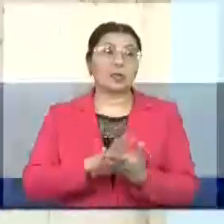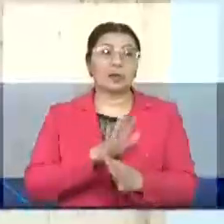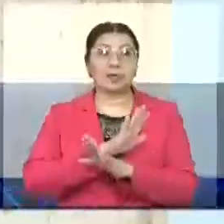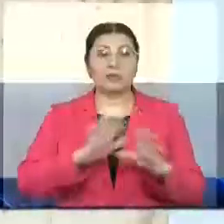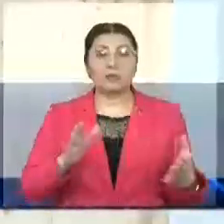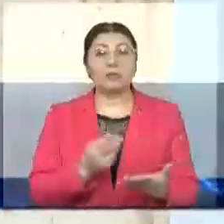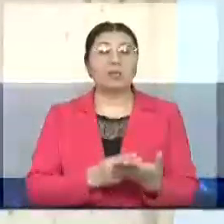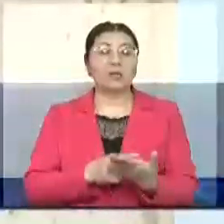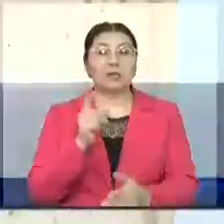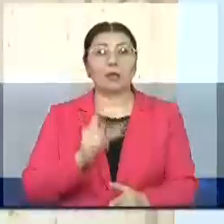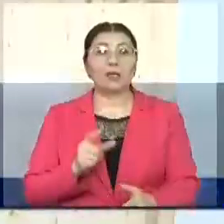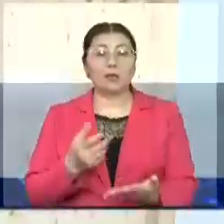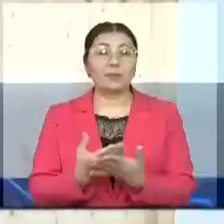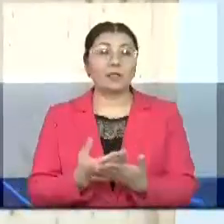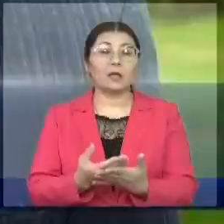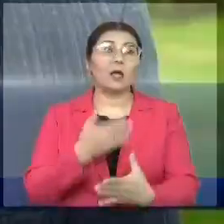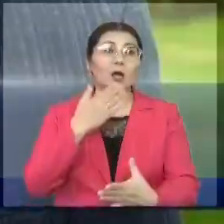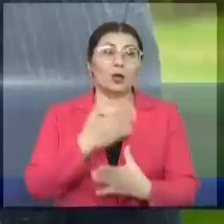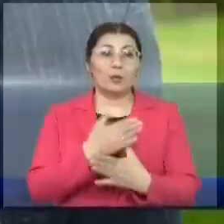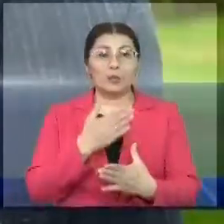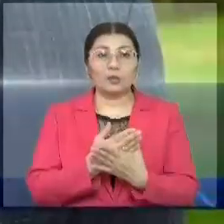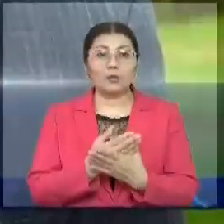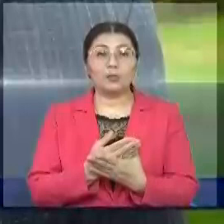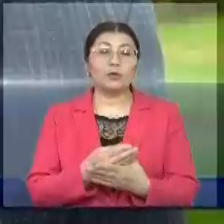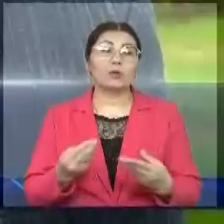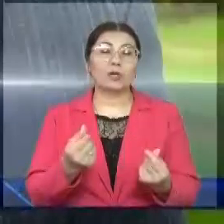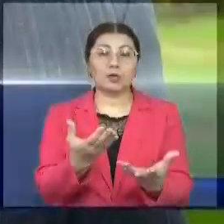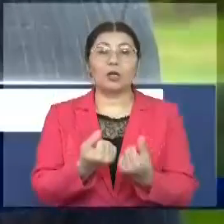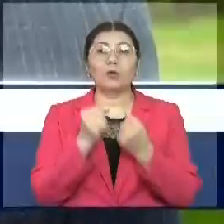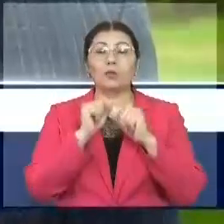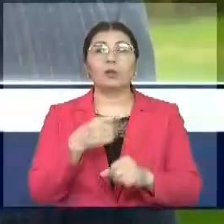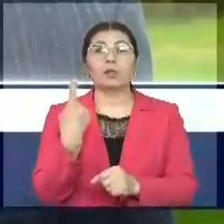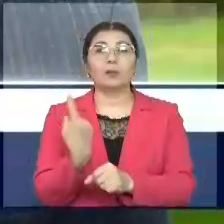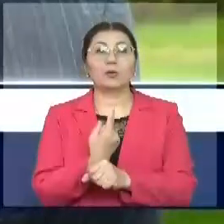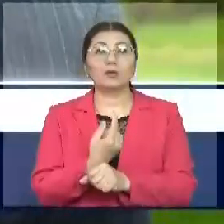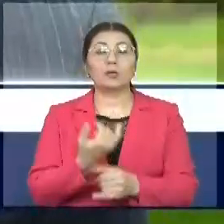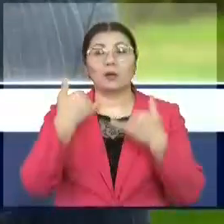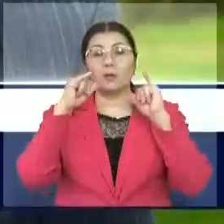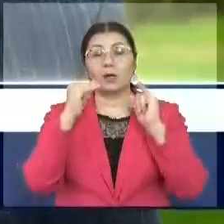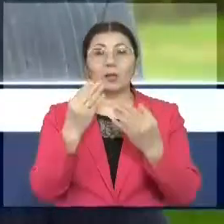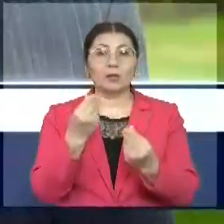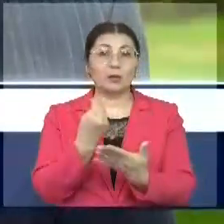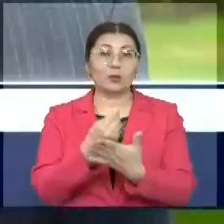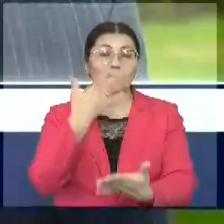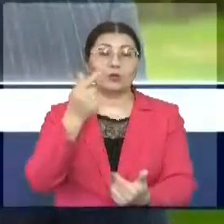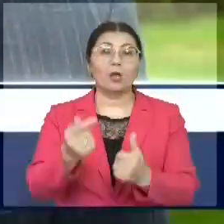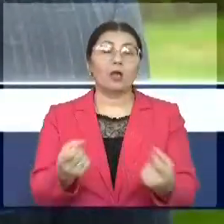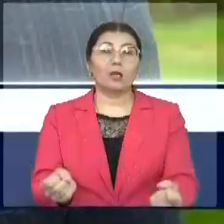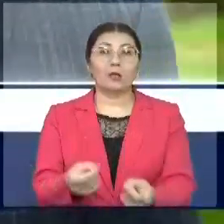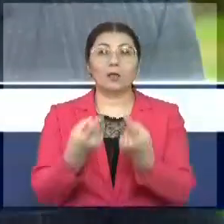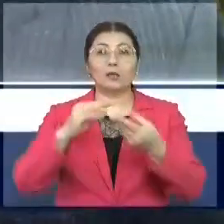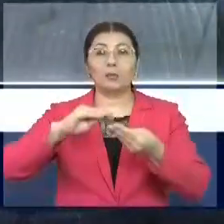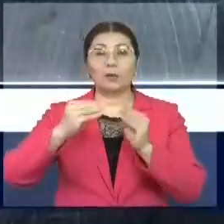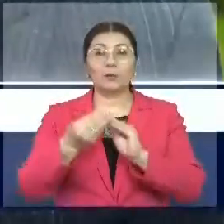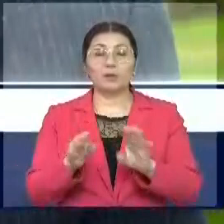куәгерлерді тарта отырып өтемақы алуына болады. Ең бірінші малдың құнын анықтау мәселесі, яғни ол